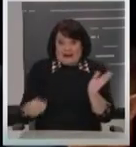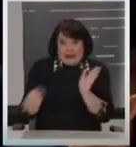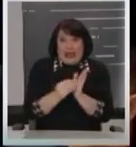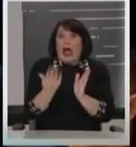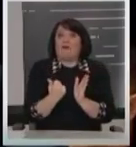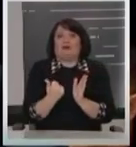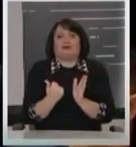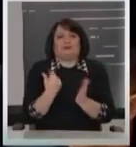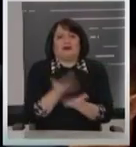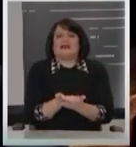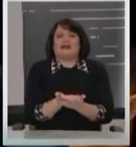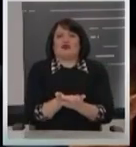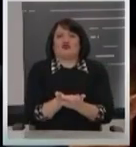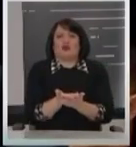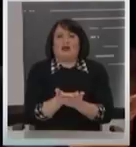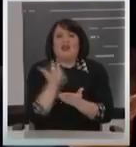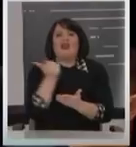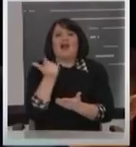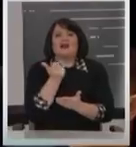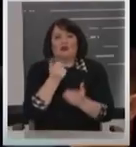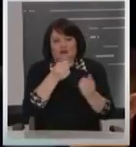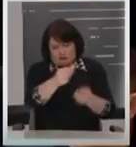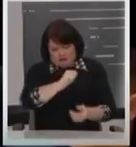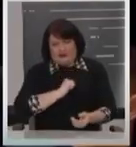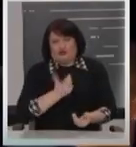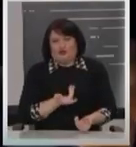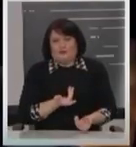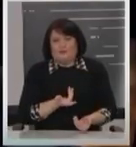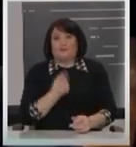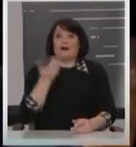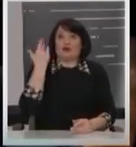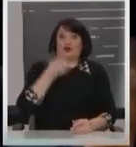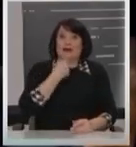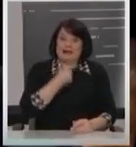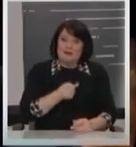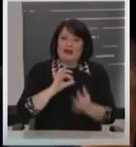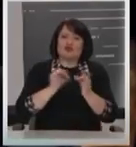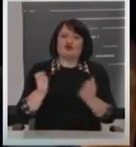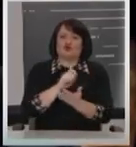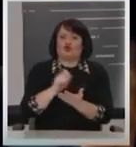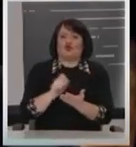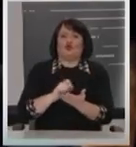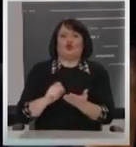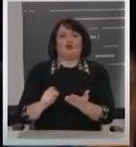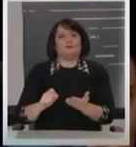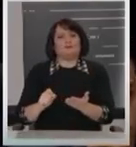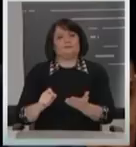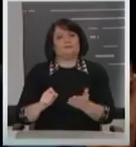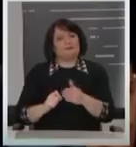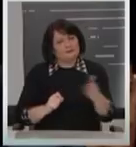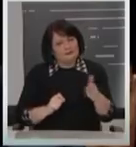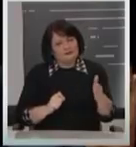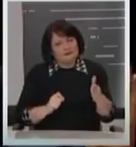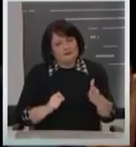2017. Σας είχα πει τότε και επαναλαμβάνω ότι ο ιστορικός, ο οποίος ανήκει στην αριστερά, ο